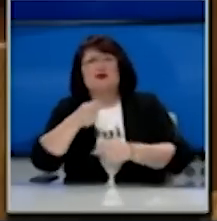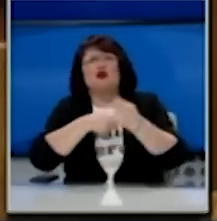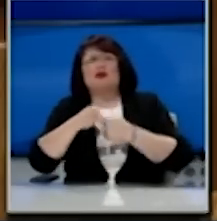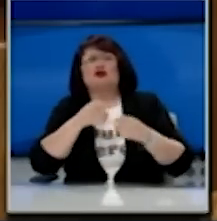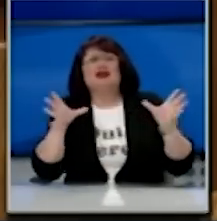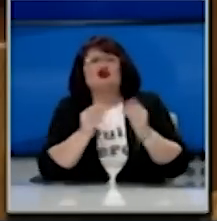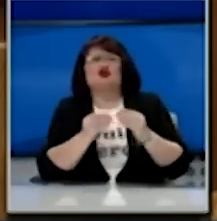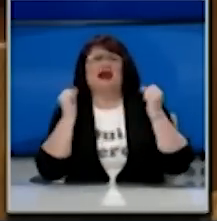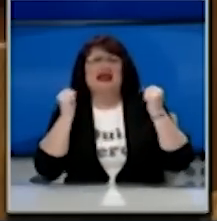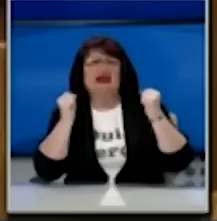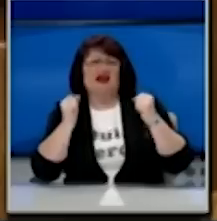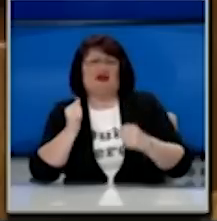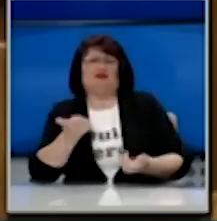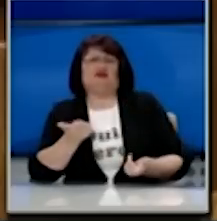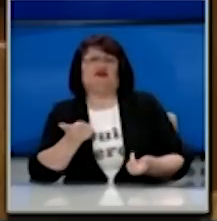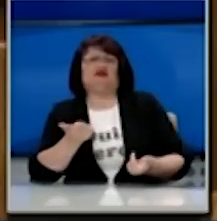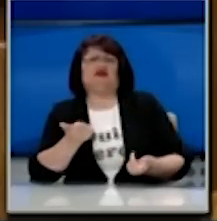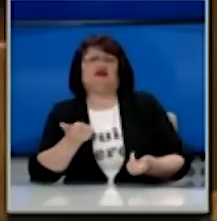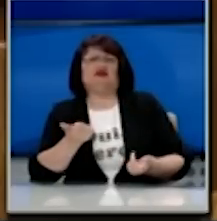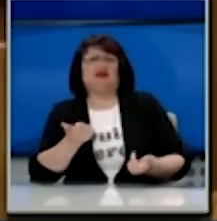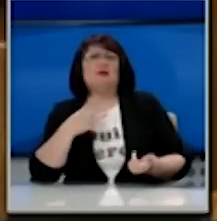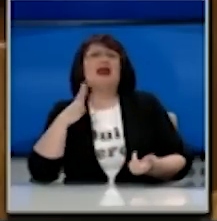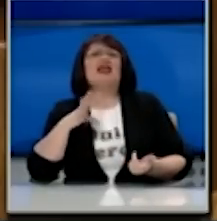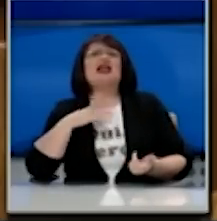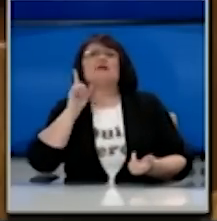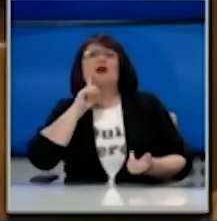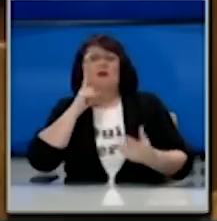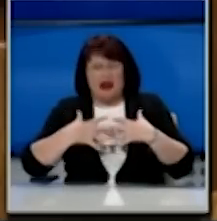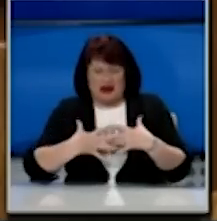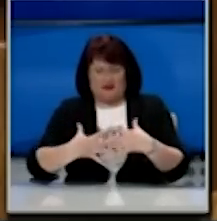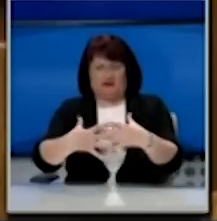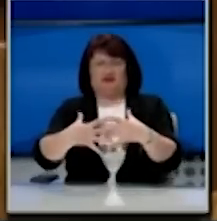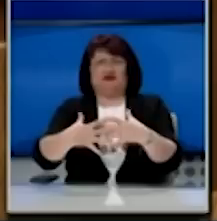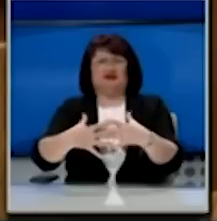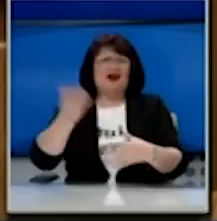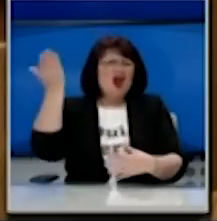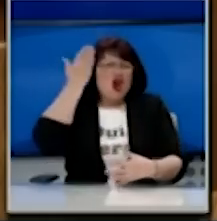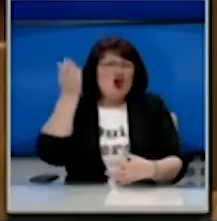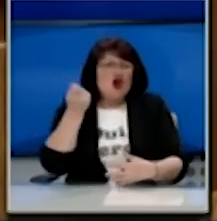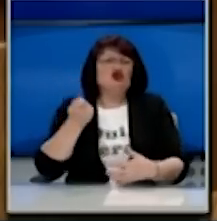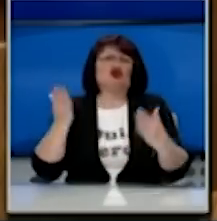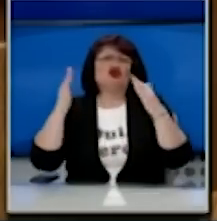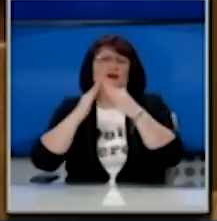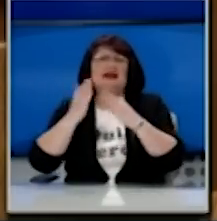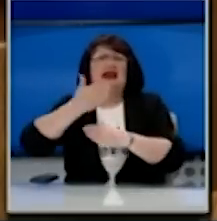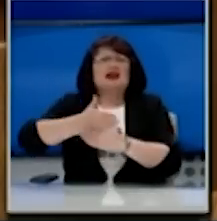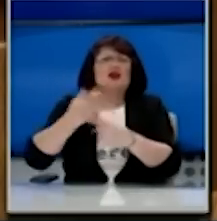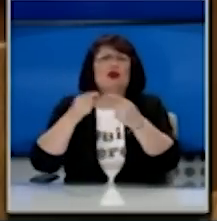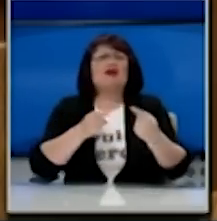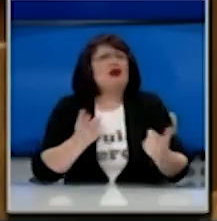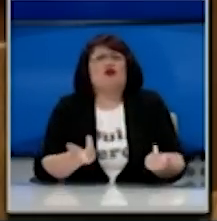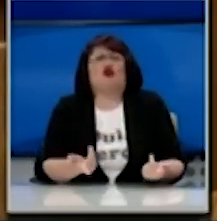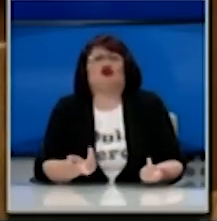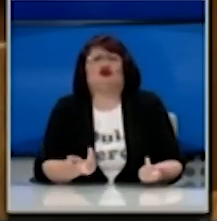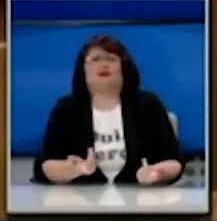υγείας, ιδιαίτερα της αναπαραγωγικής υγείας, με το αβάσταχτο κόστος στέγασης. Μήπως